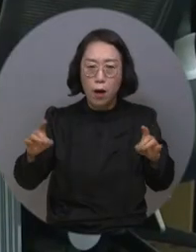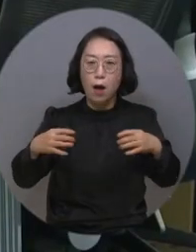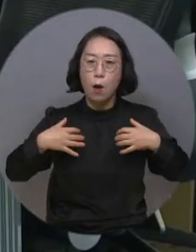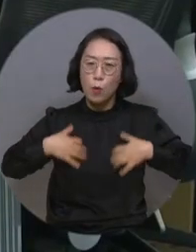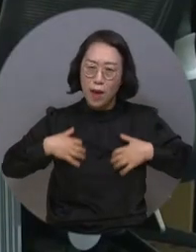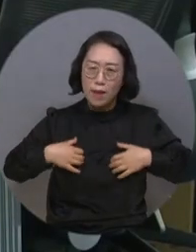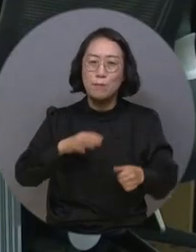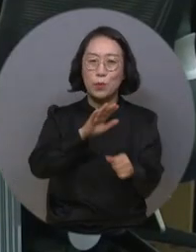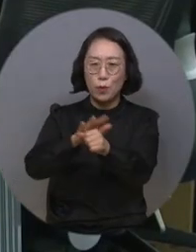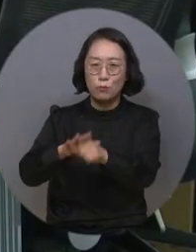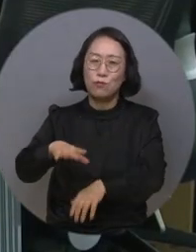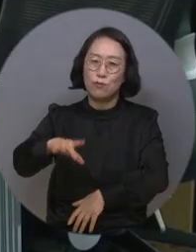지원하는 첫 사례입니다